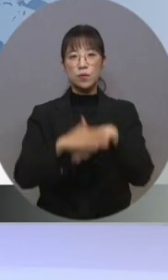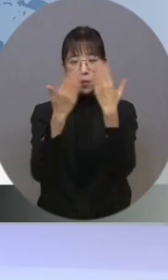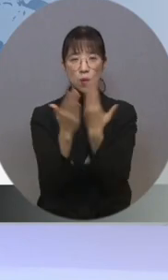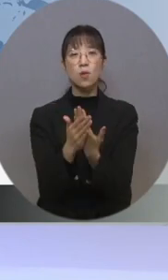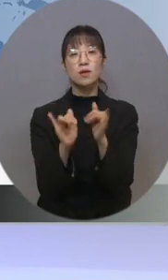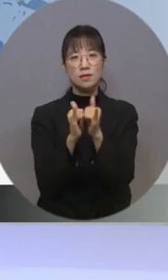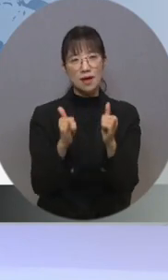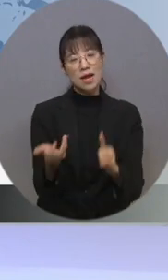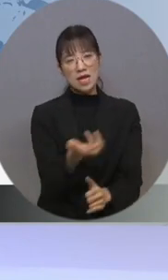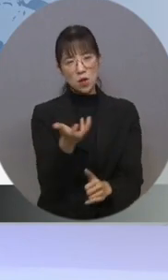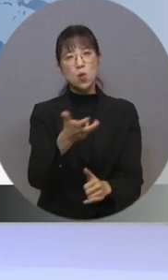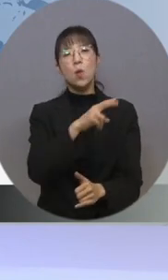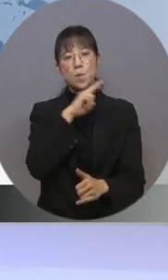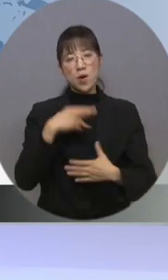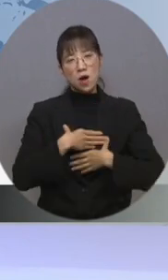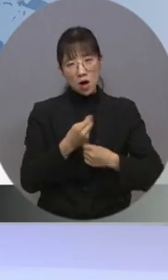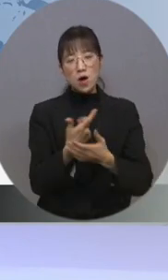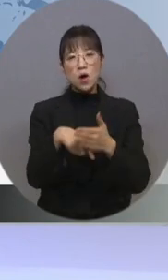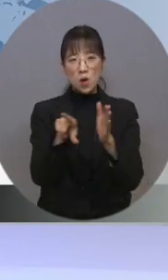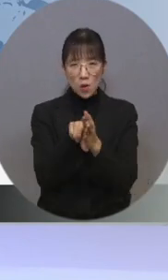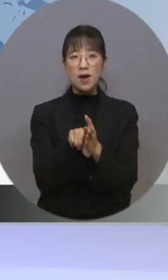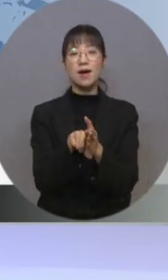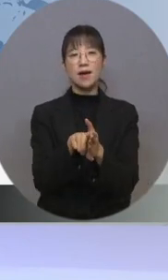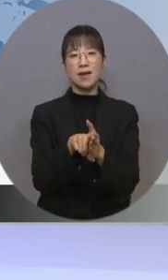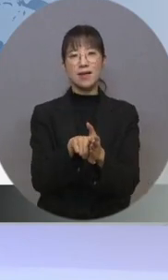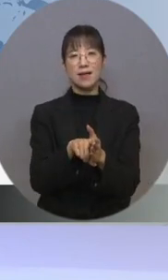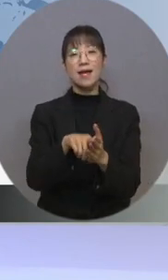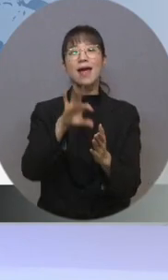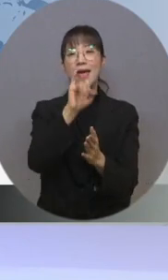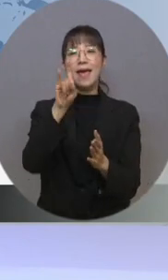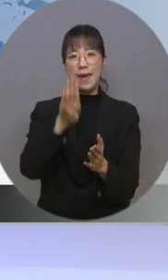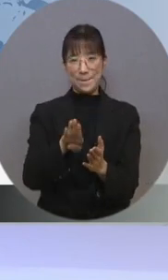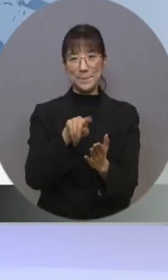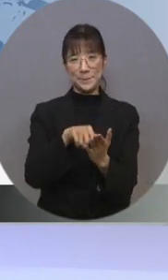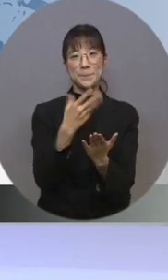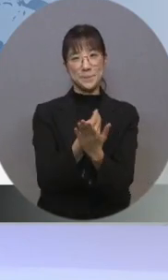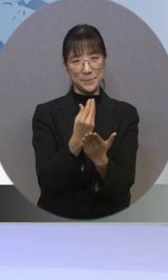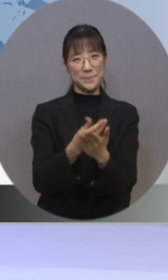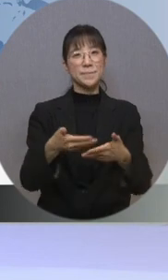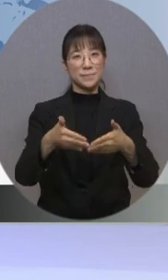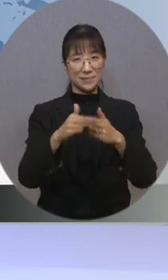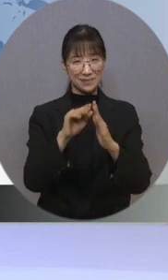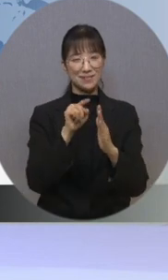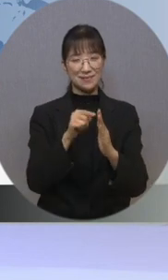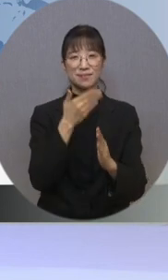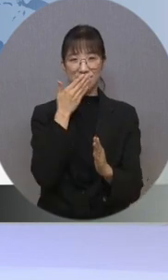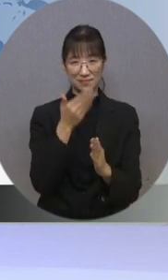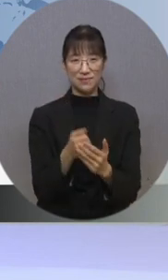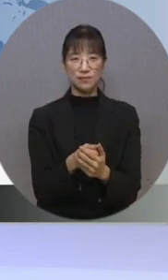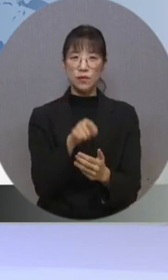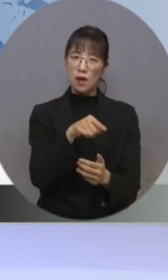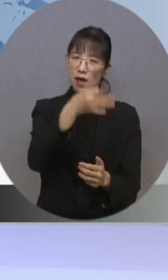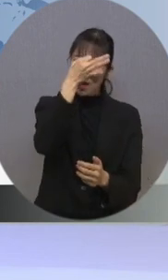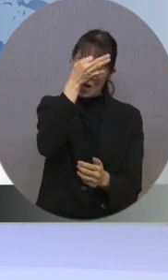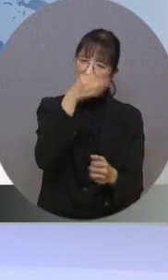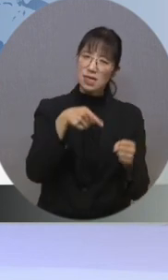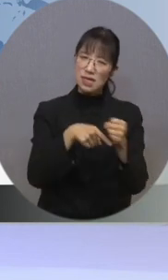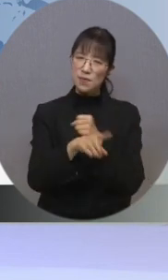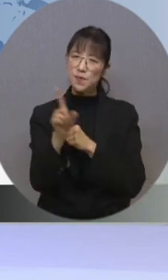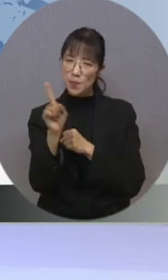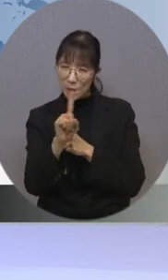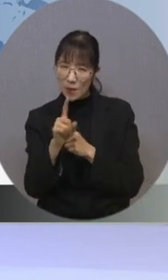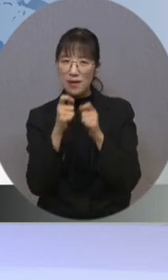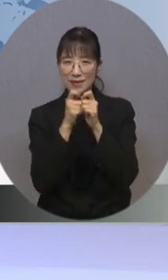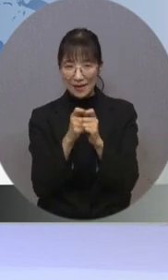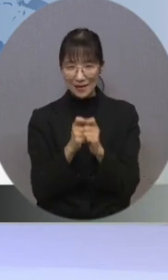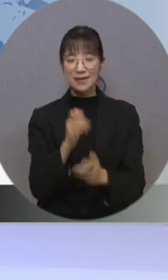이동권을 위해 편의시설 정보를 알 수 있는 스마트 앱 서비스에 대해 들어봤습니다. 어떠한 기능과 의미가 담겼는지